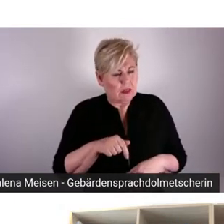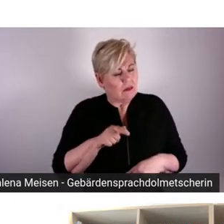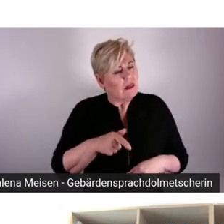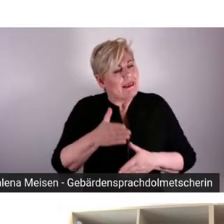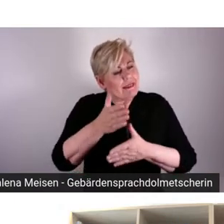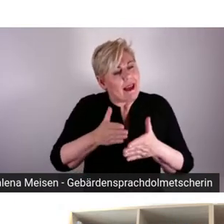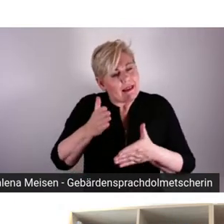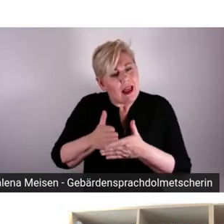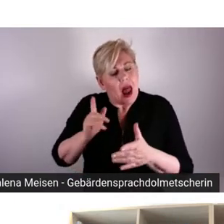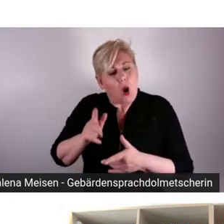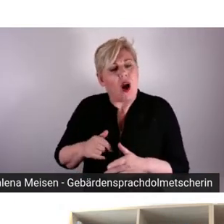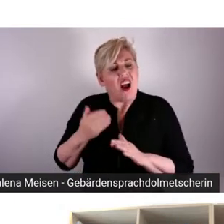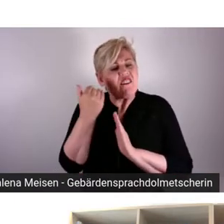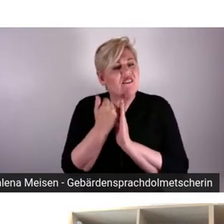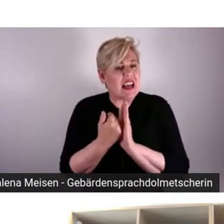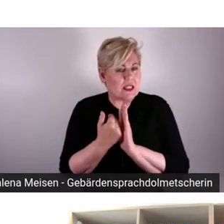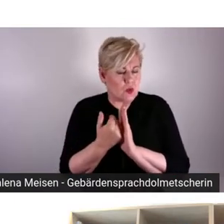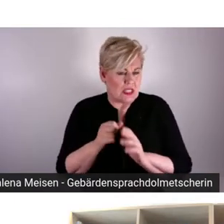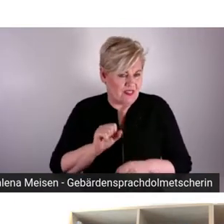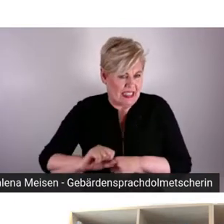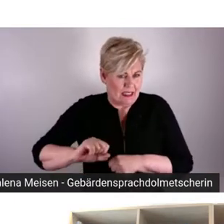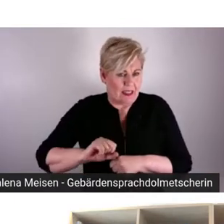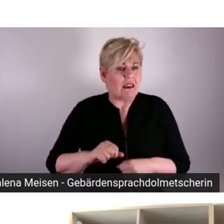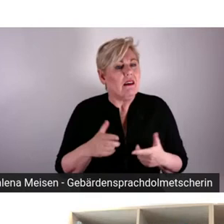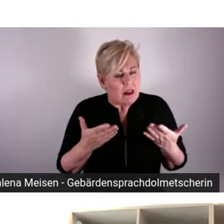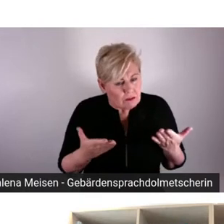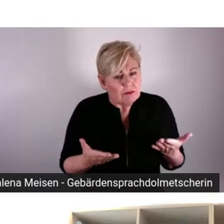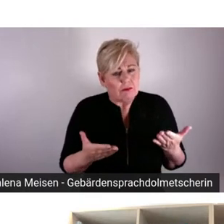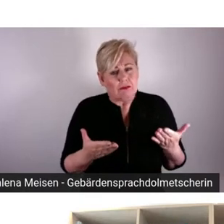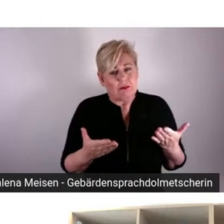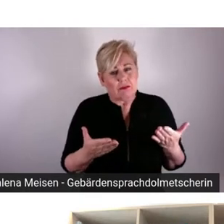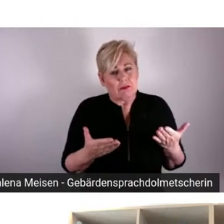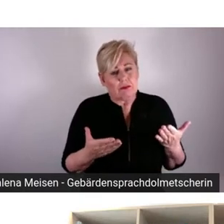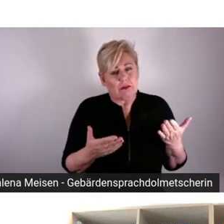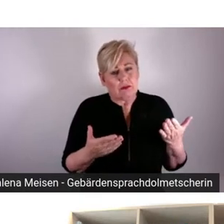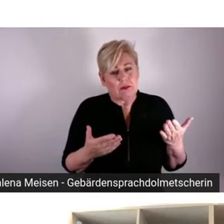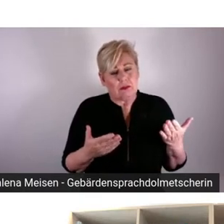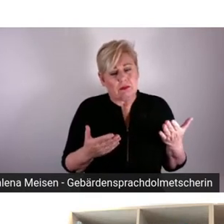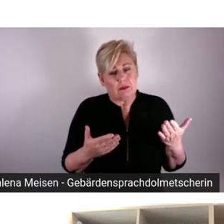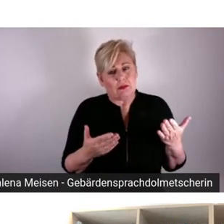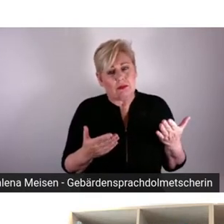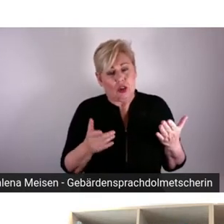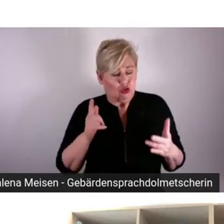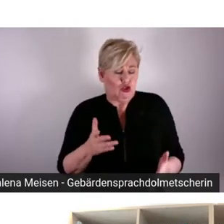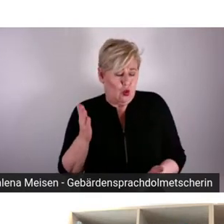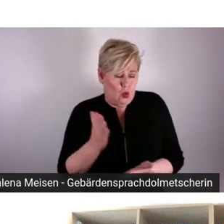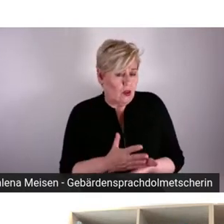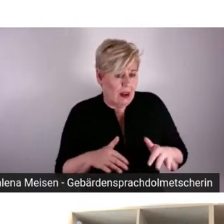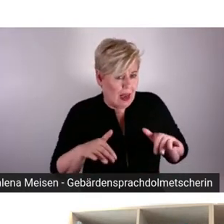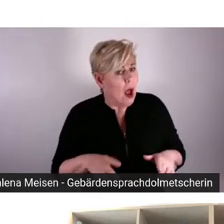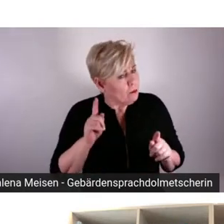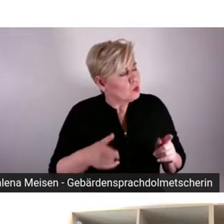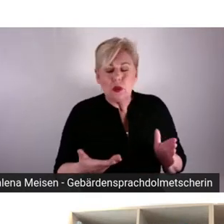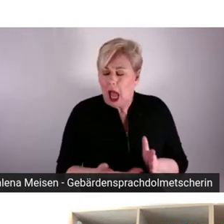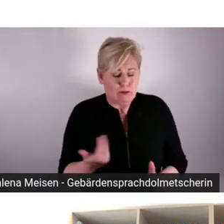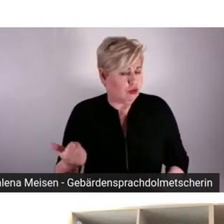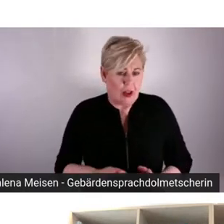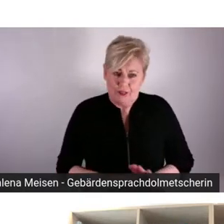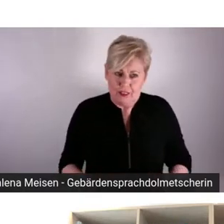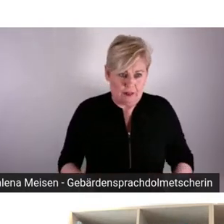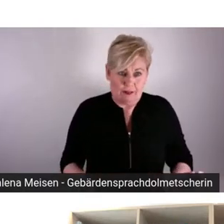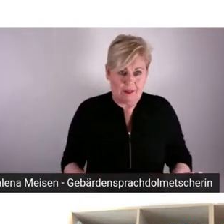als verfassungswidrig beurteilt worden, dass die komplett beseitigt werden muss. Man muss ja auch sehen, dass auch gerade